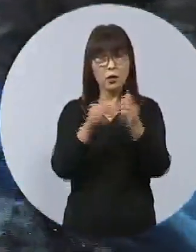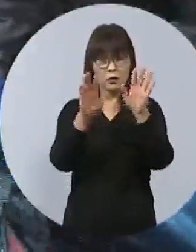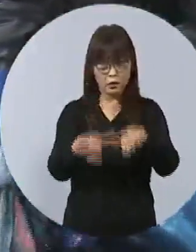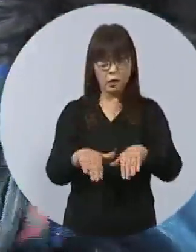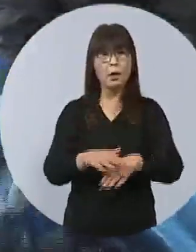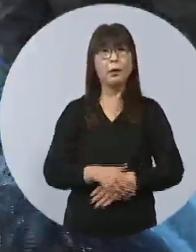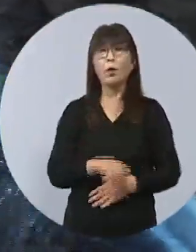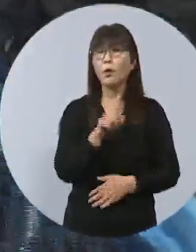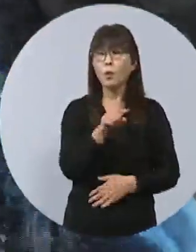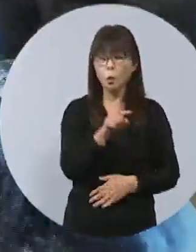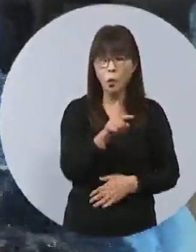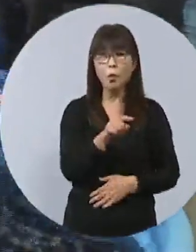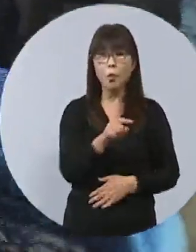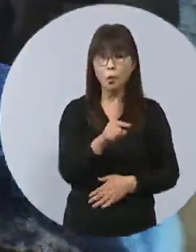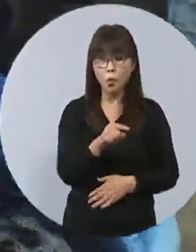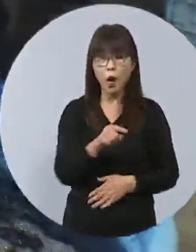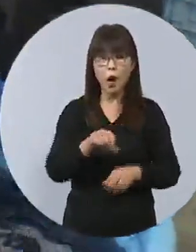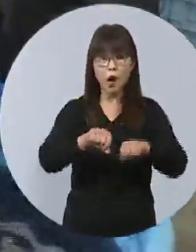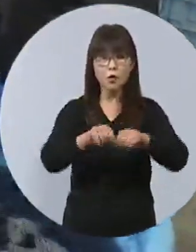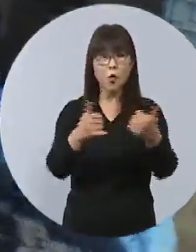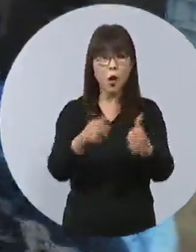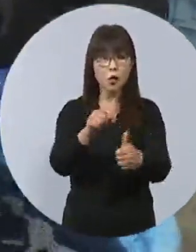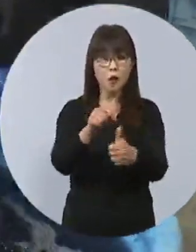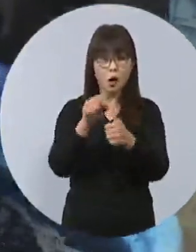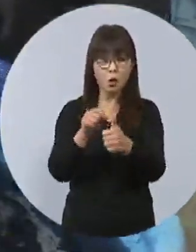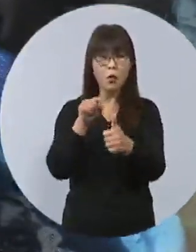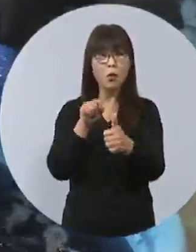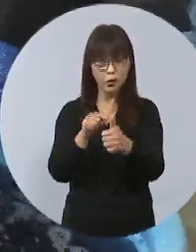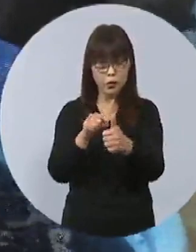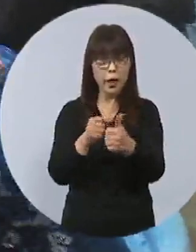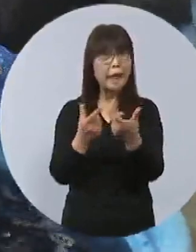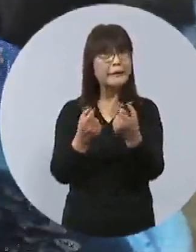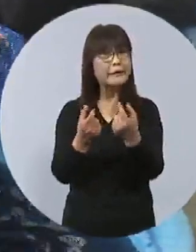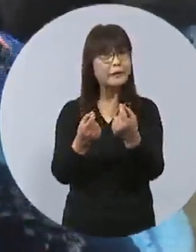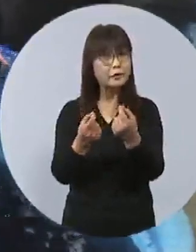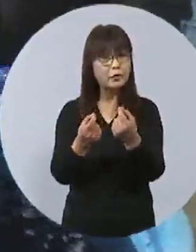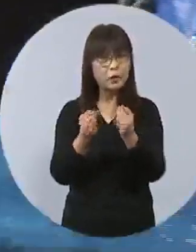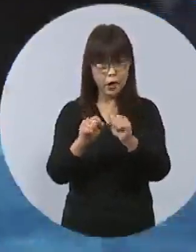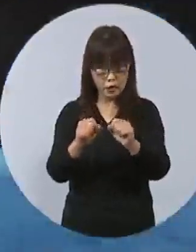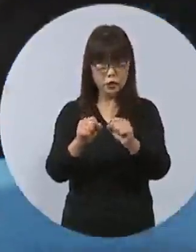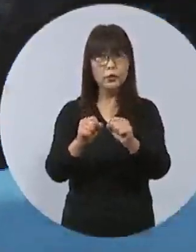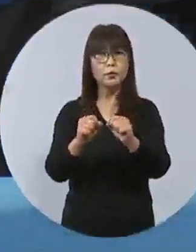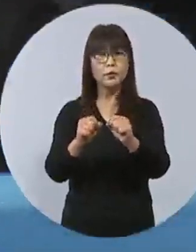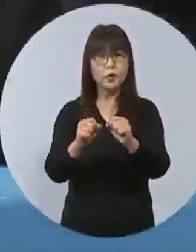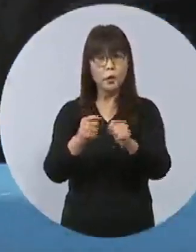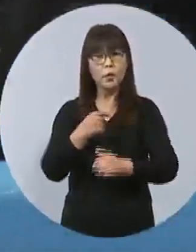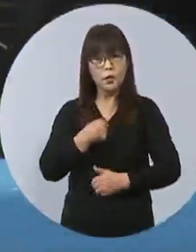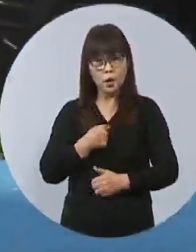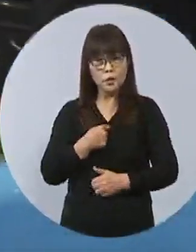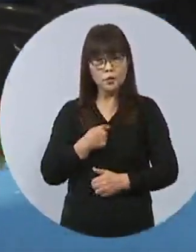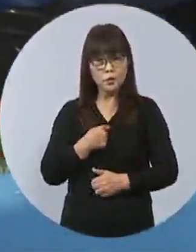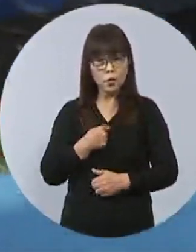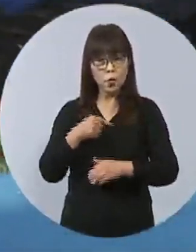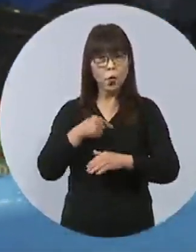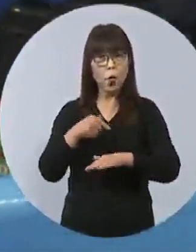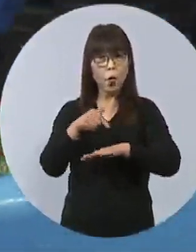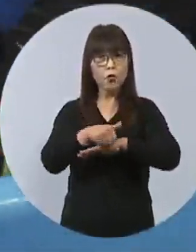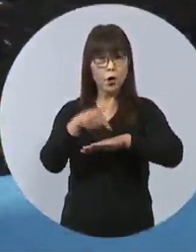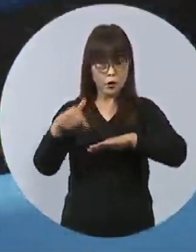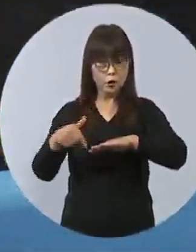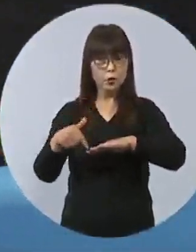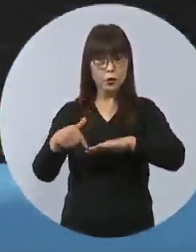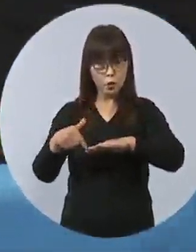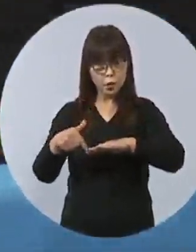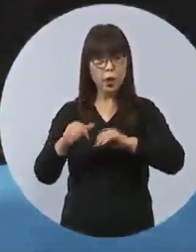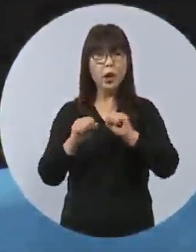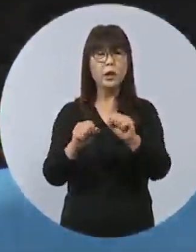もともと障害者雇用のところで彼の、あの雇用としてちゃんとここでいたんですよ。で僕がそのやってるプロジェクトでこういう藍染めをしたい